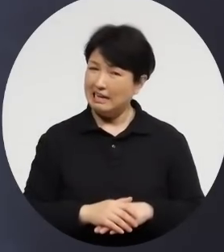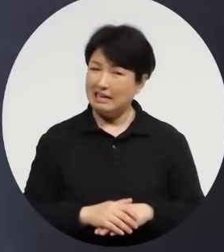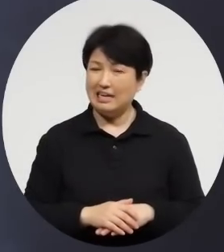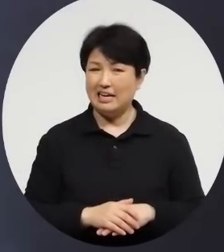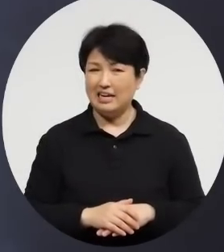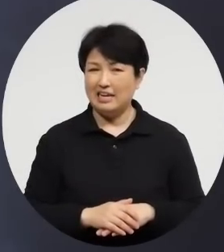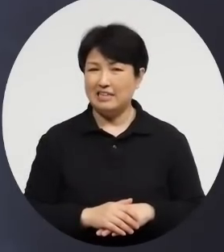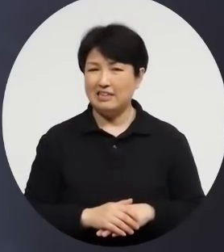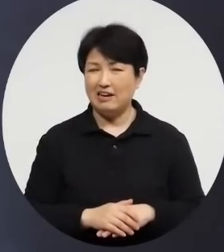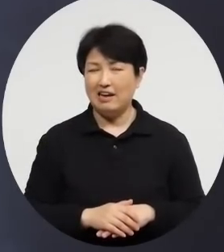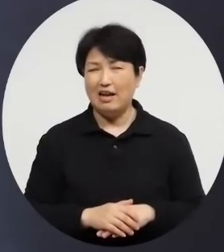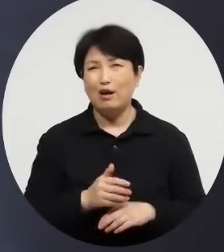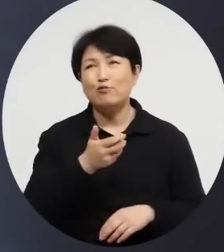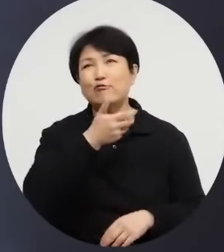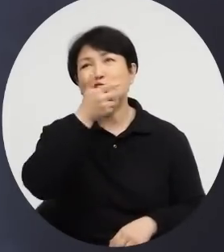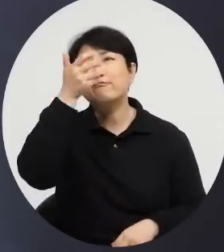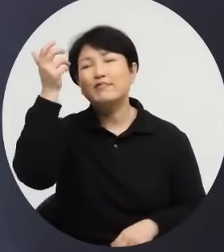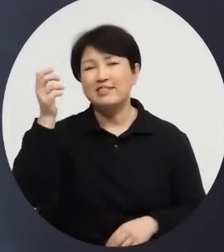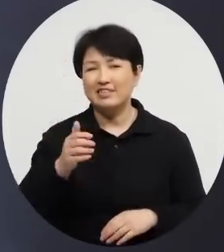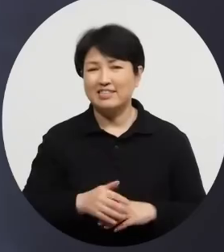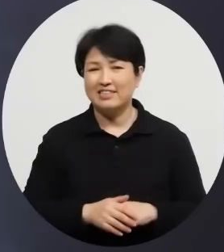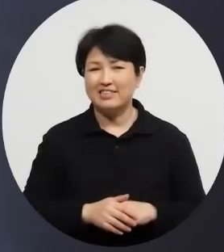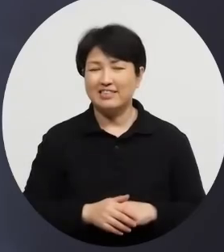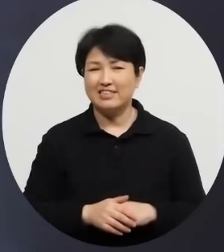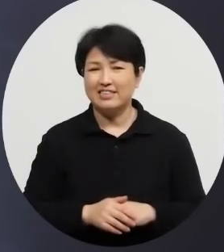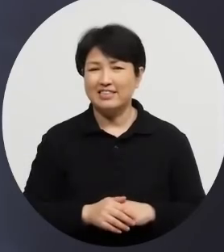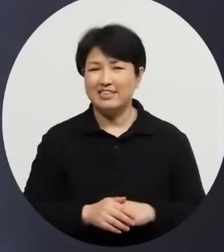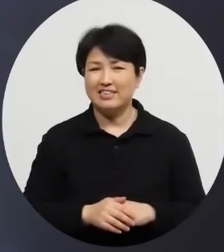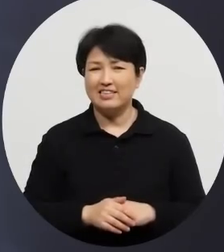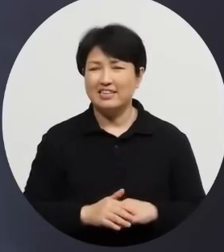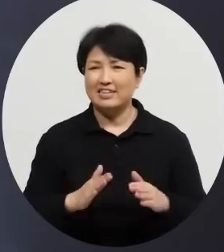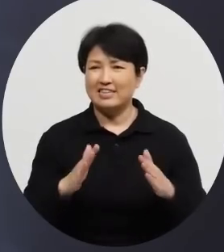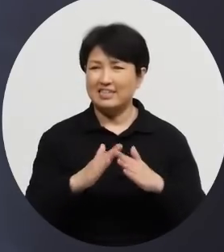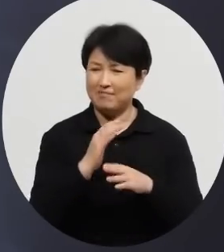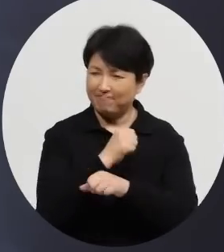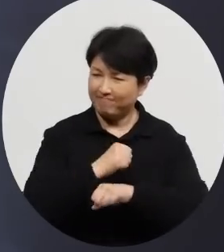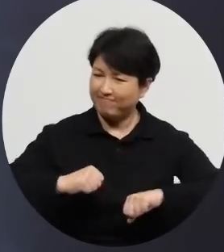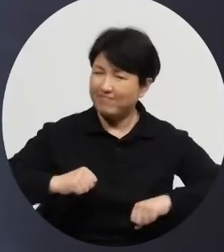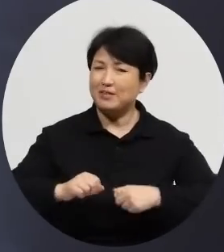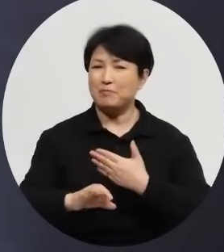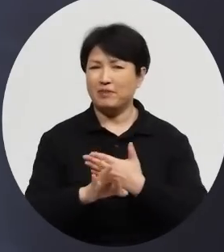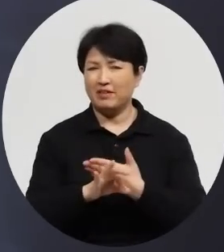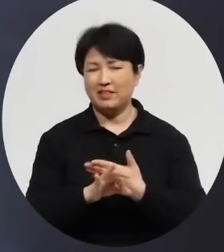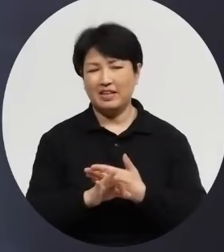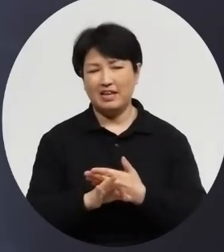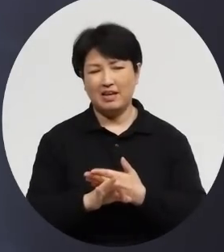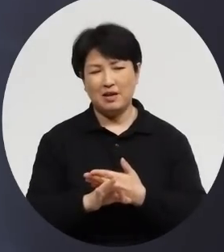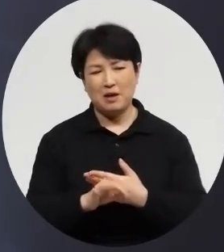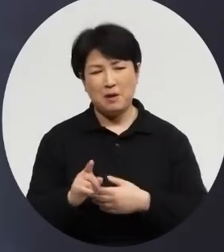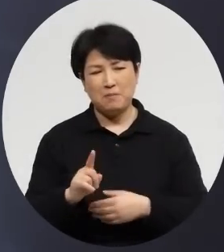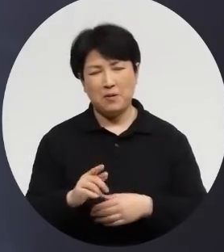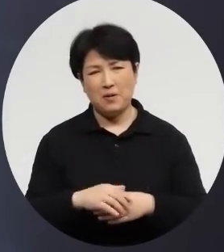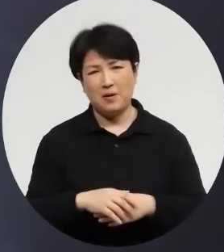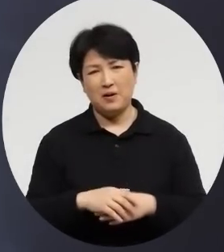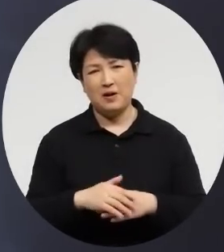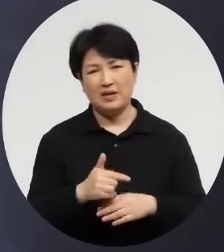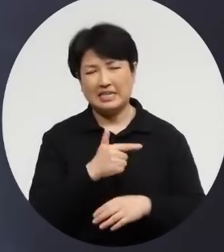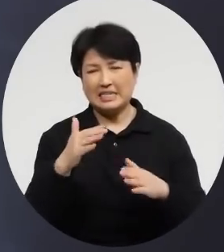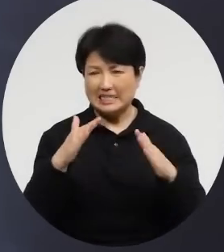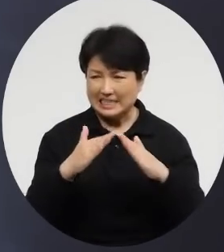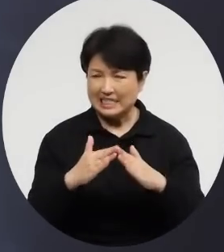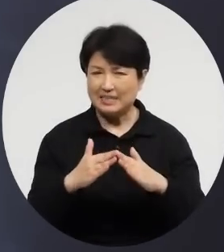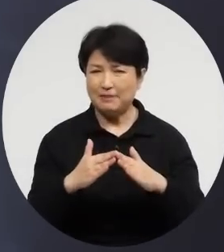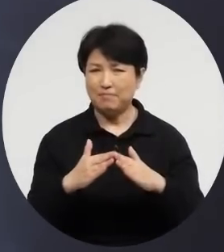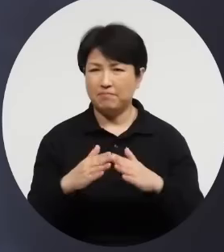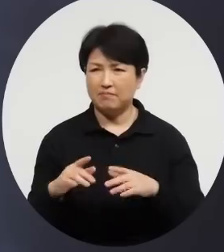아니다. 자기는 좀 허황된 자기 말대로 살면 인생의 큰 고비 뭐좀집큰집 살고 몇